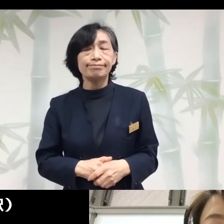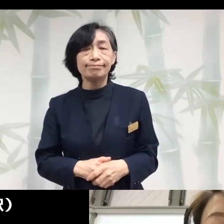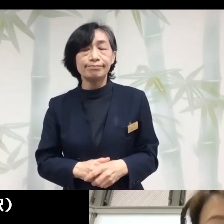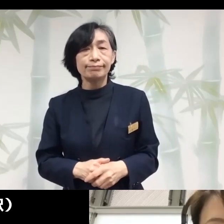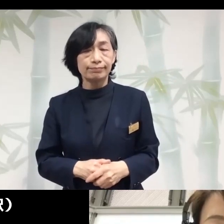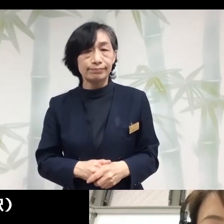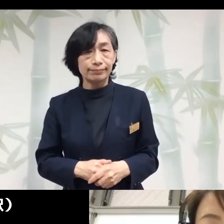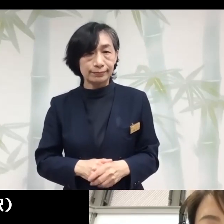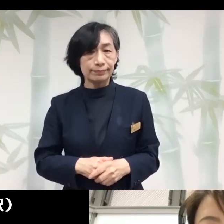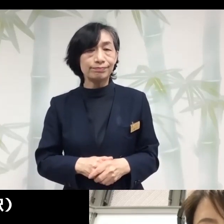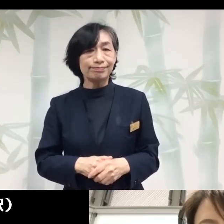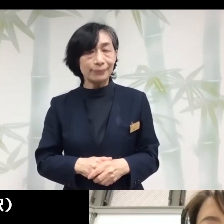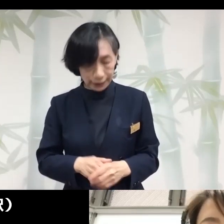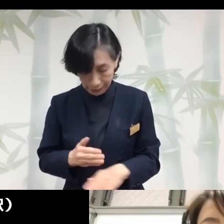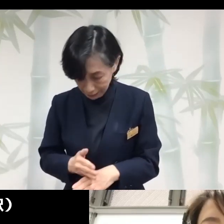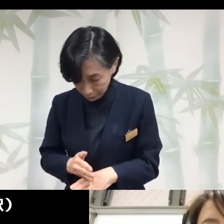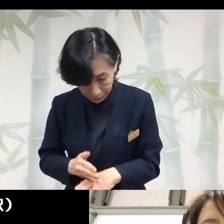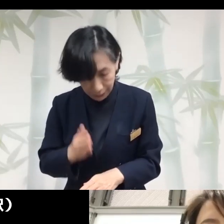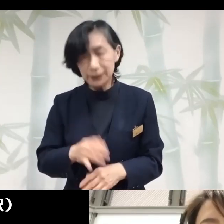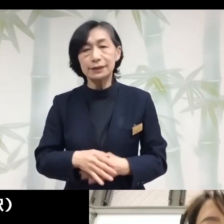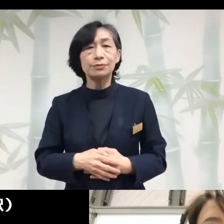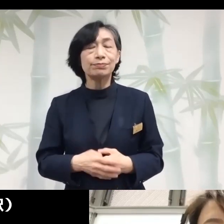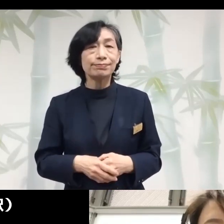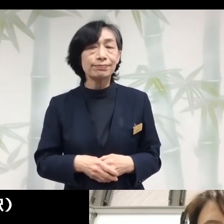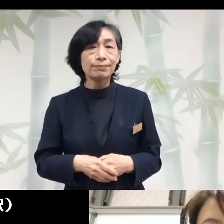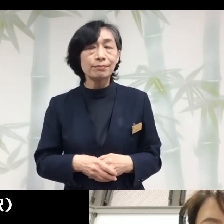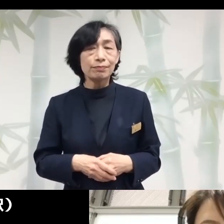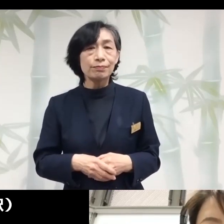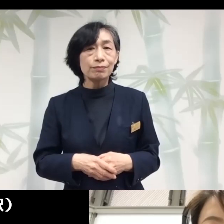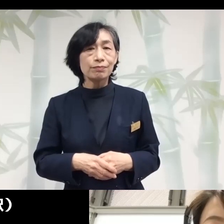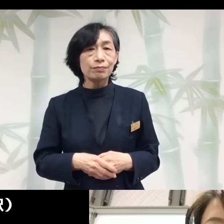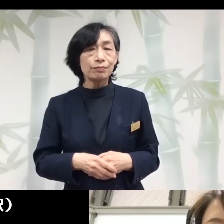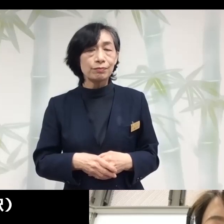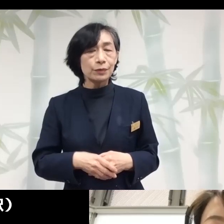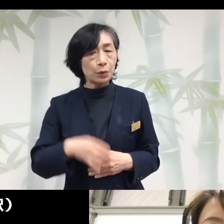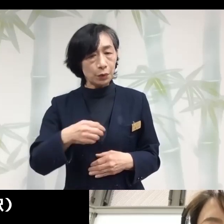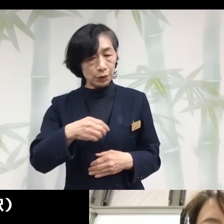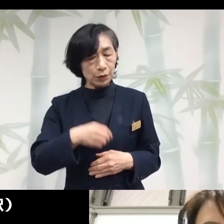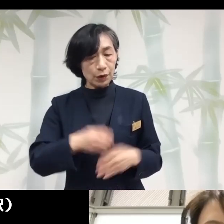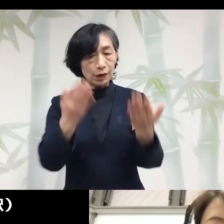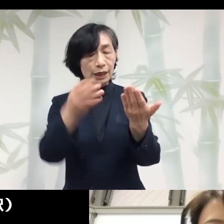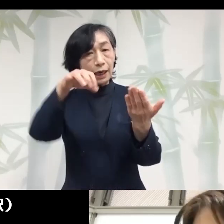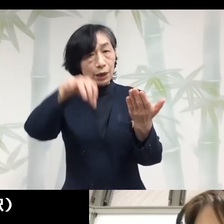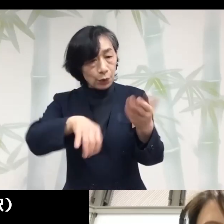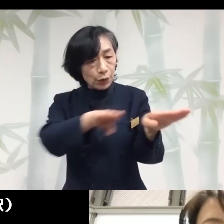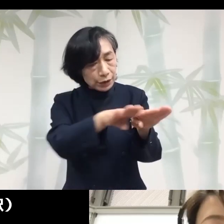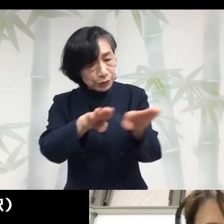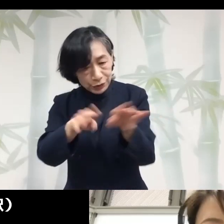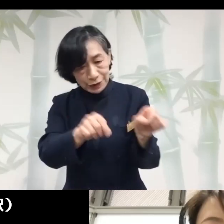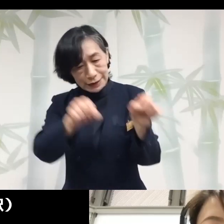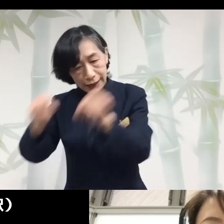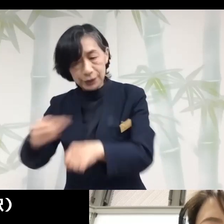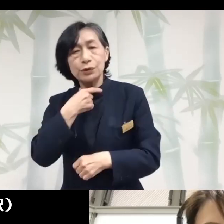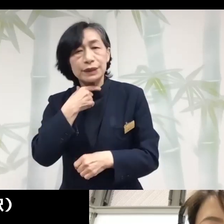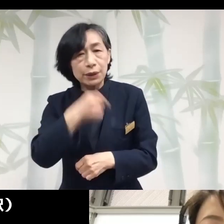はい、はい、ありがとうございます。こうやって見ますとですね、学校の休校に対しては延長してほしい